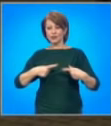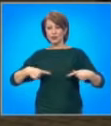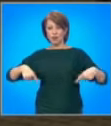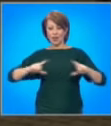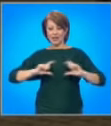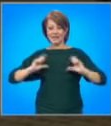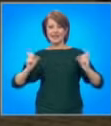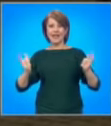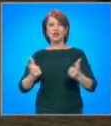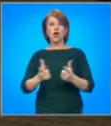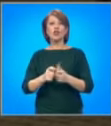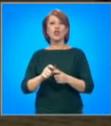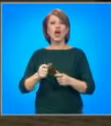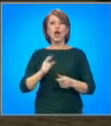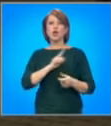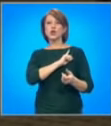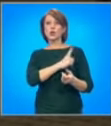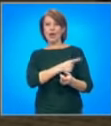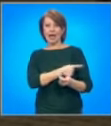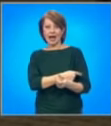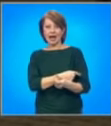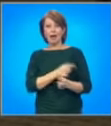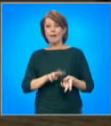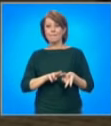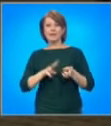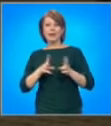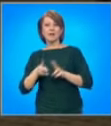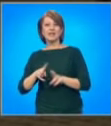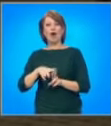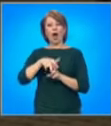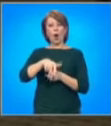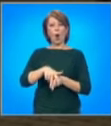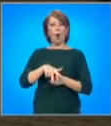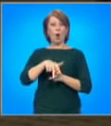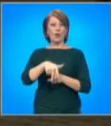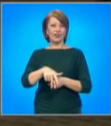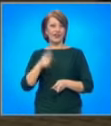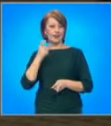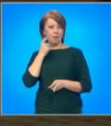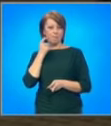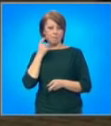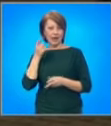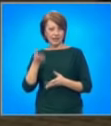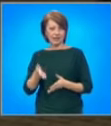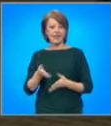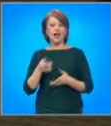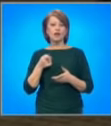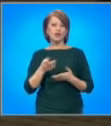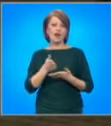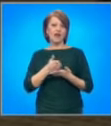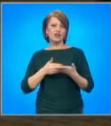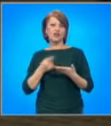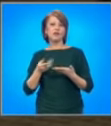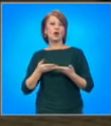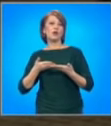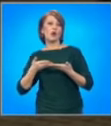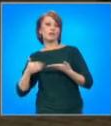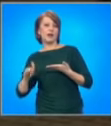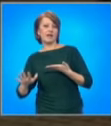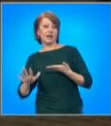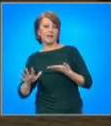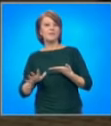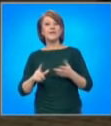на конната база при гара Пионер, това са само част от предложенията, които вече отпаднаха. Иначе